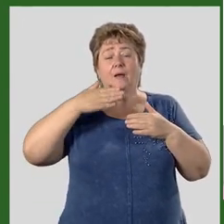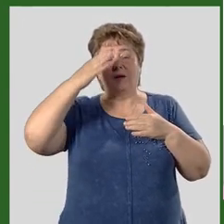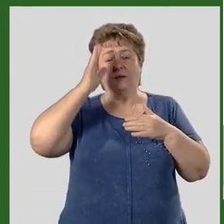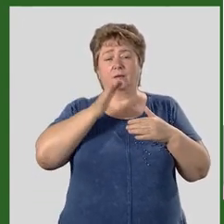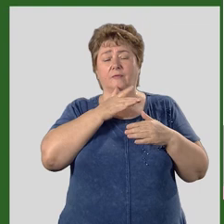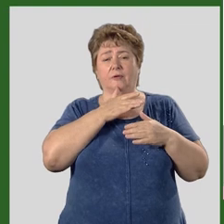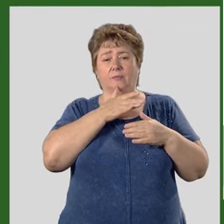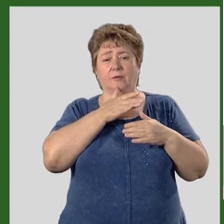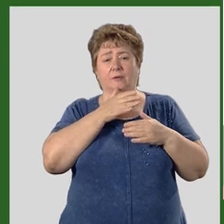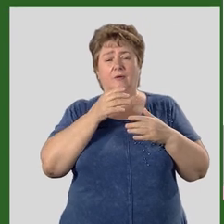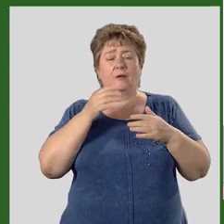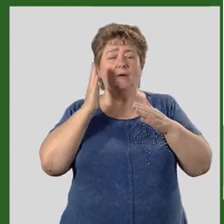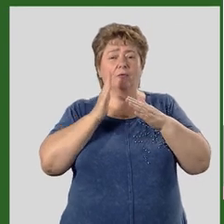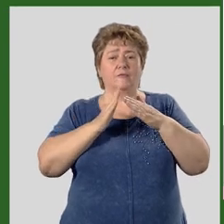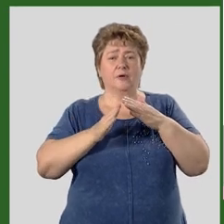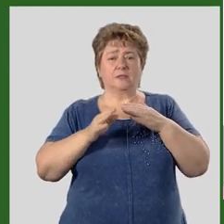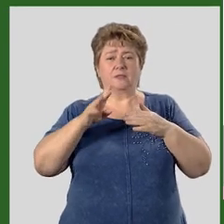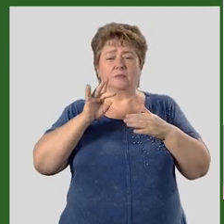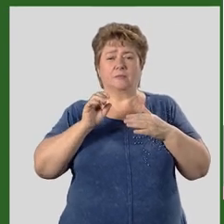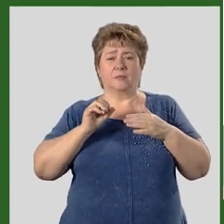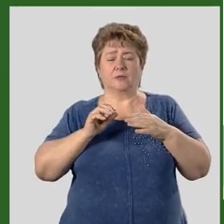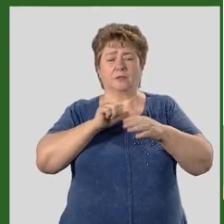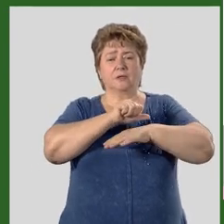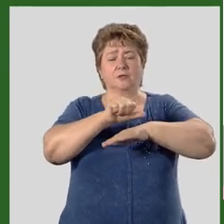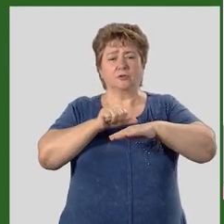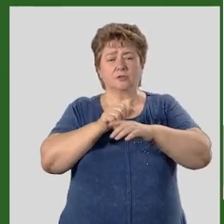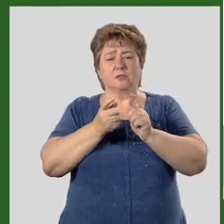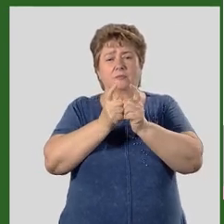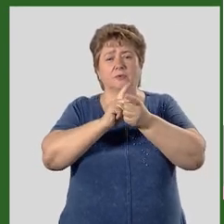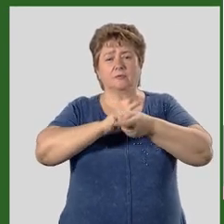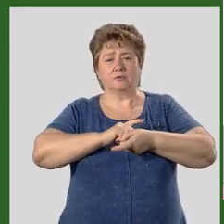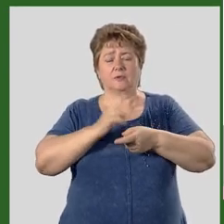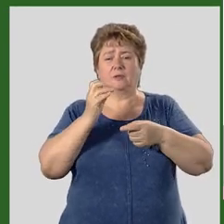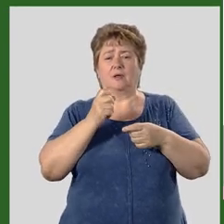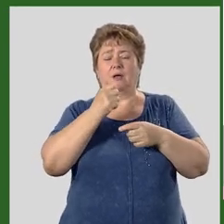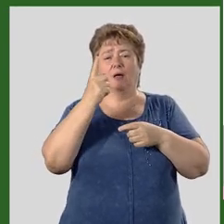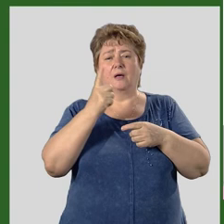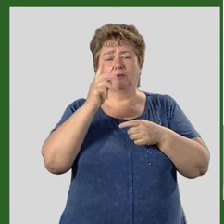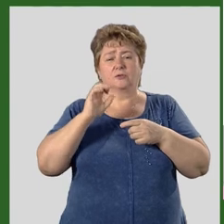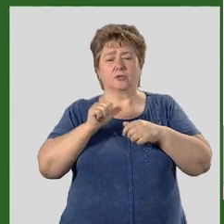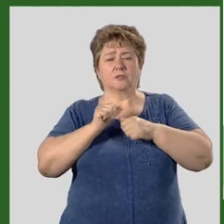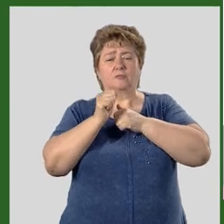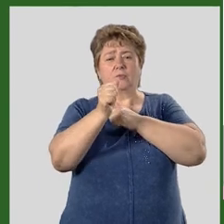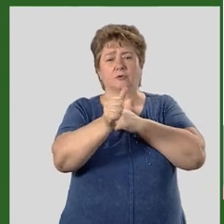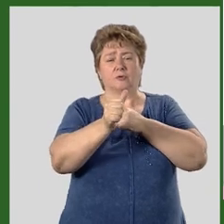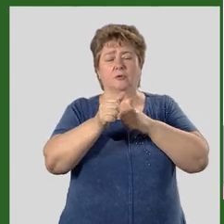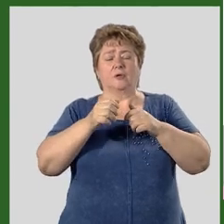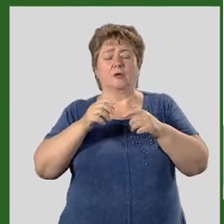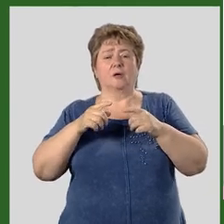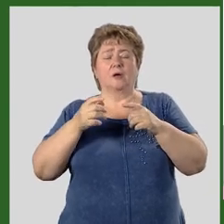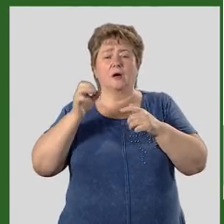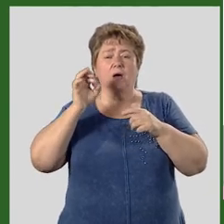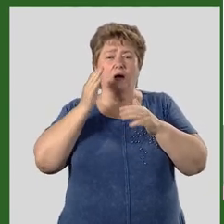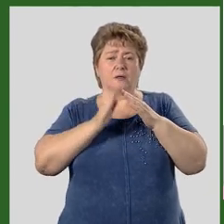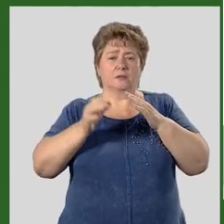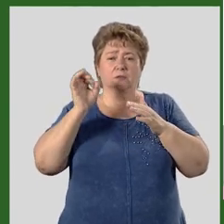время. В конце марта часы переводятся на 1 час вперед, а в конце